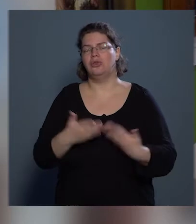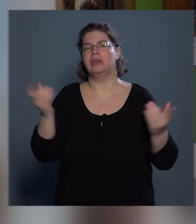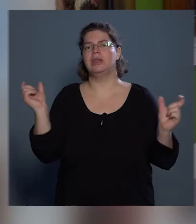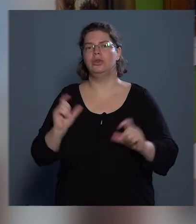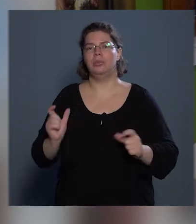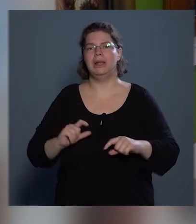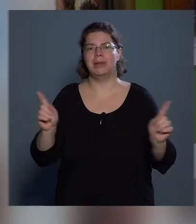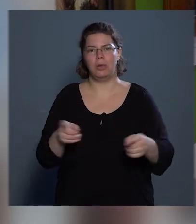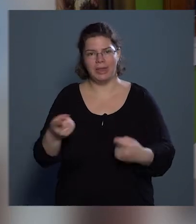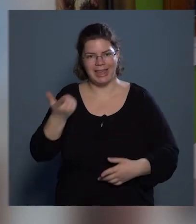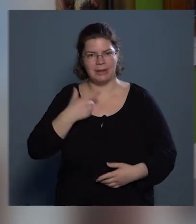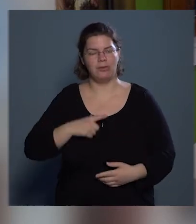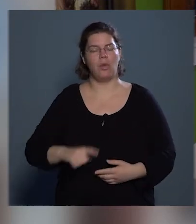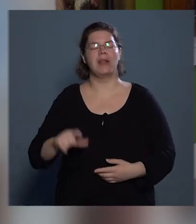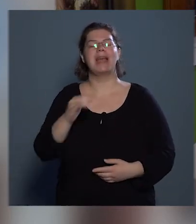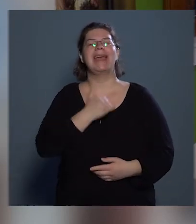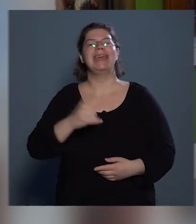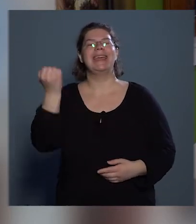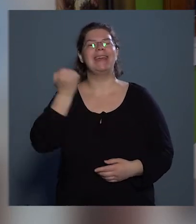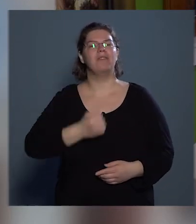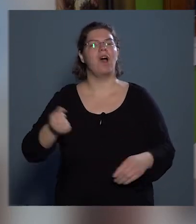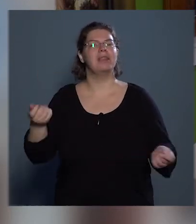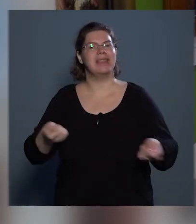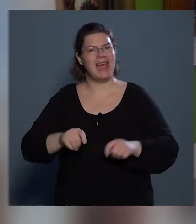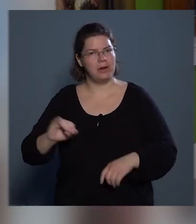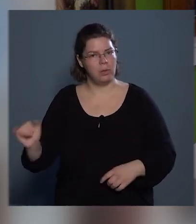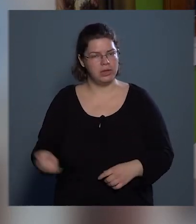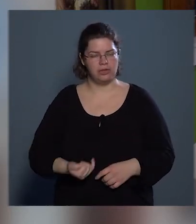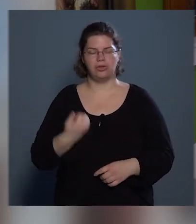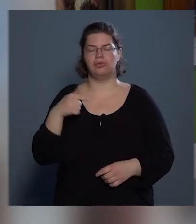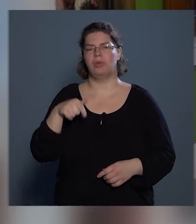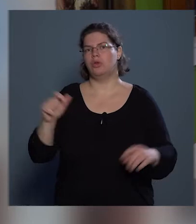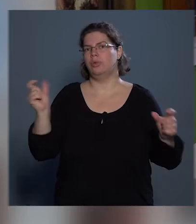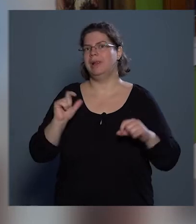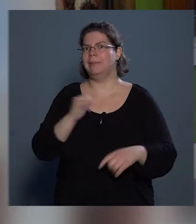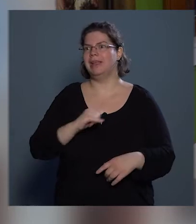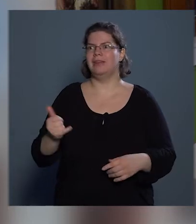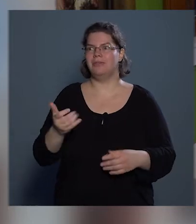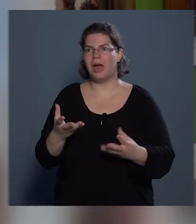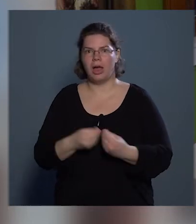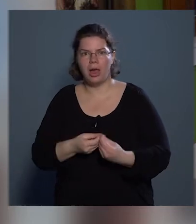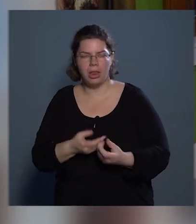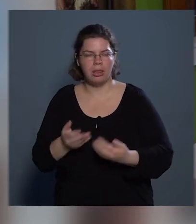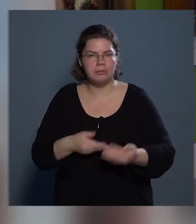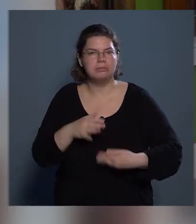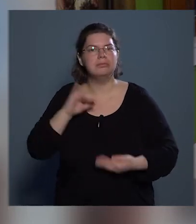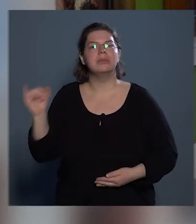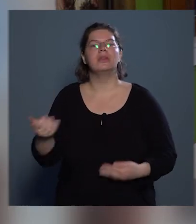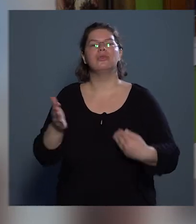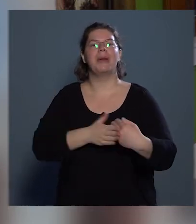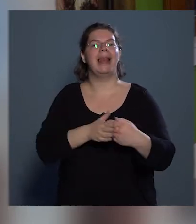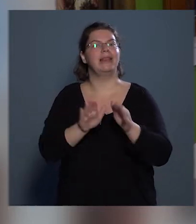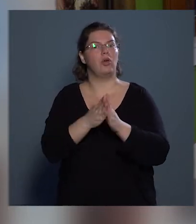ugye az évadzár és jubileumi évnek a jegyében telt el, és közben mellette pedig a könyvet